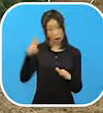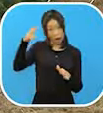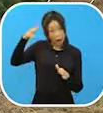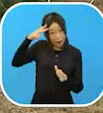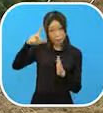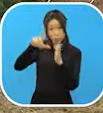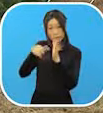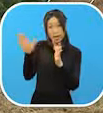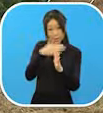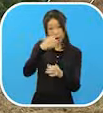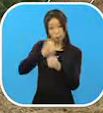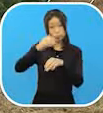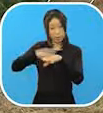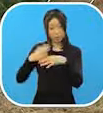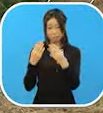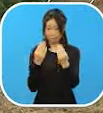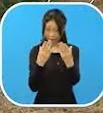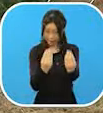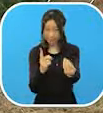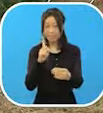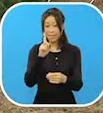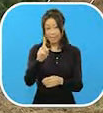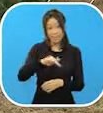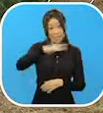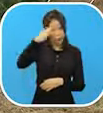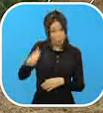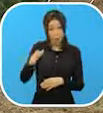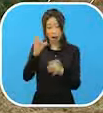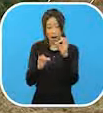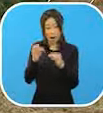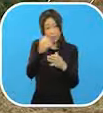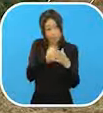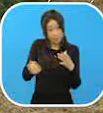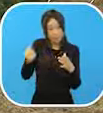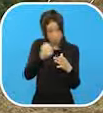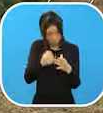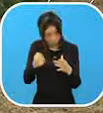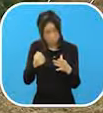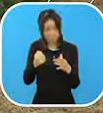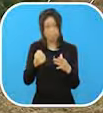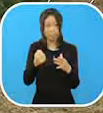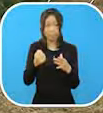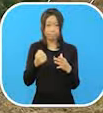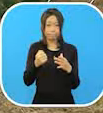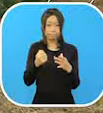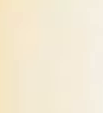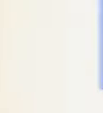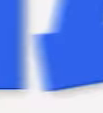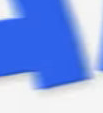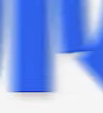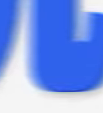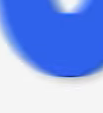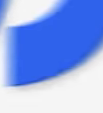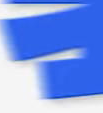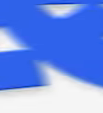は江戸時代からの製法を守って本物の味を作り続けている檜山納豆を訪ねます。